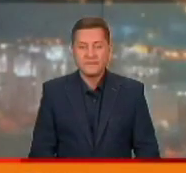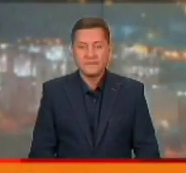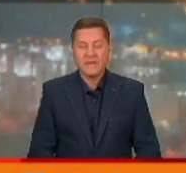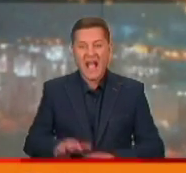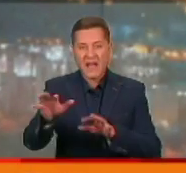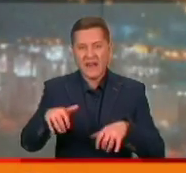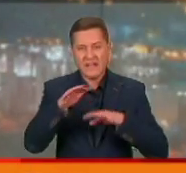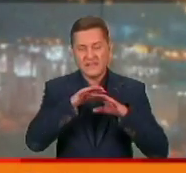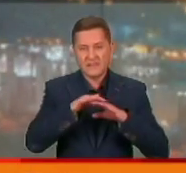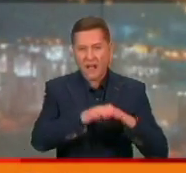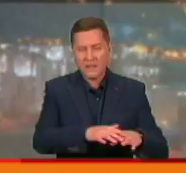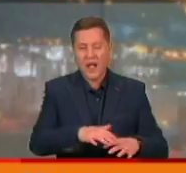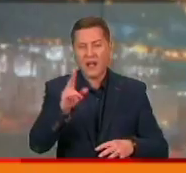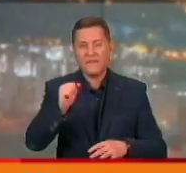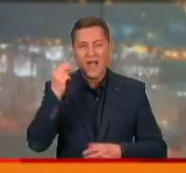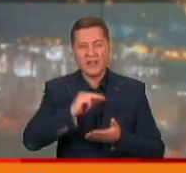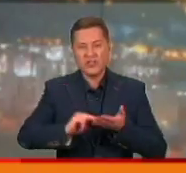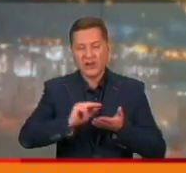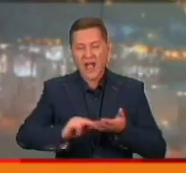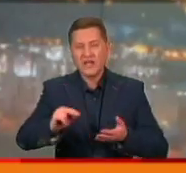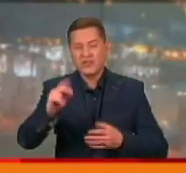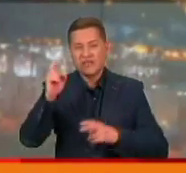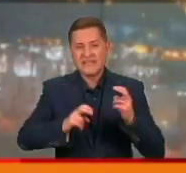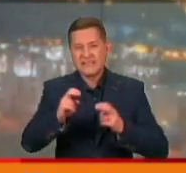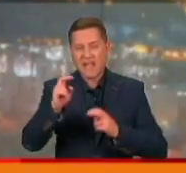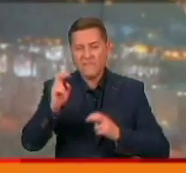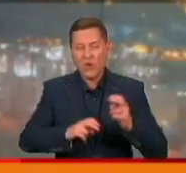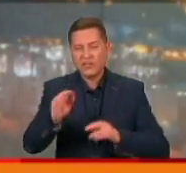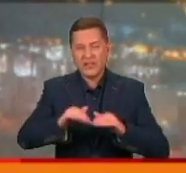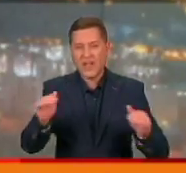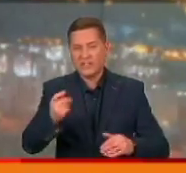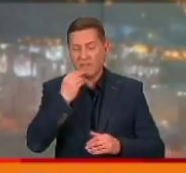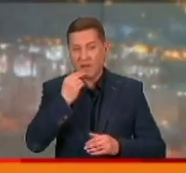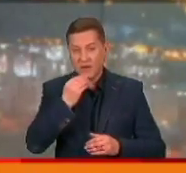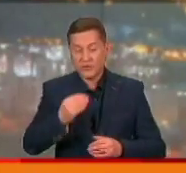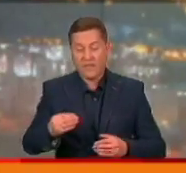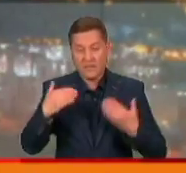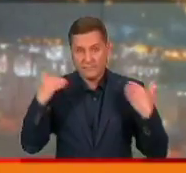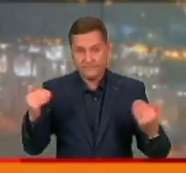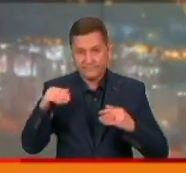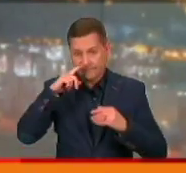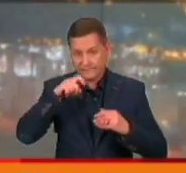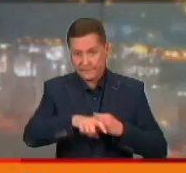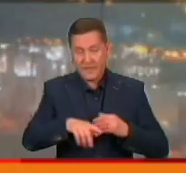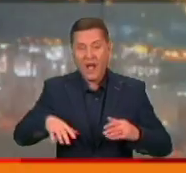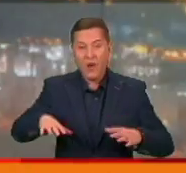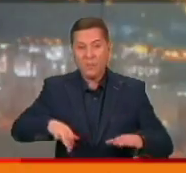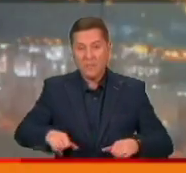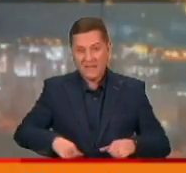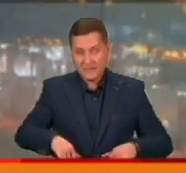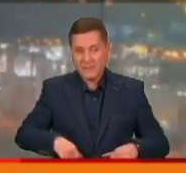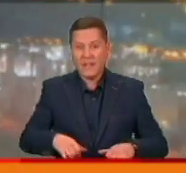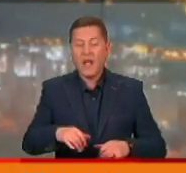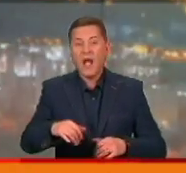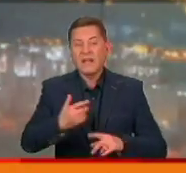Рейдерська атака на Черкащині на завод дитячого харчування вдерлися невідомі молодики спортивної статури. На підприємстві переконані, це підступи